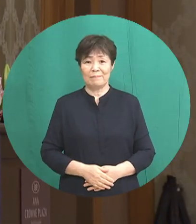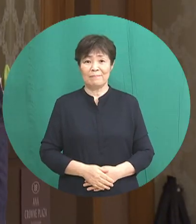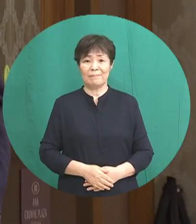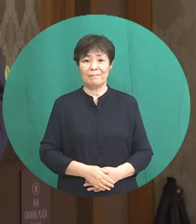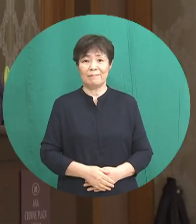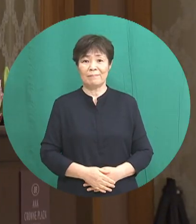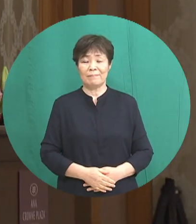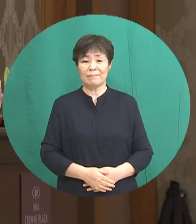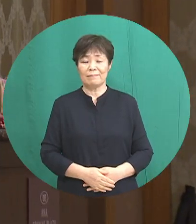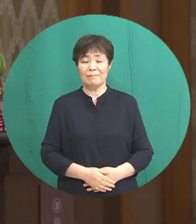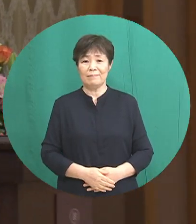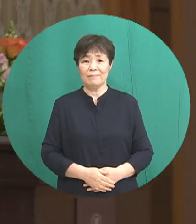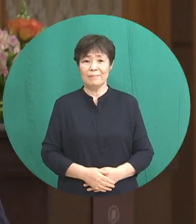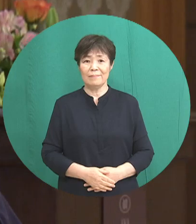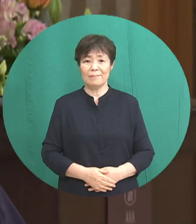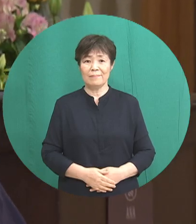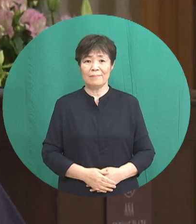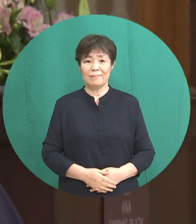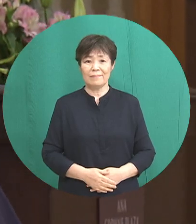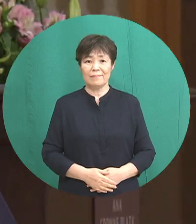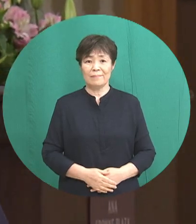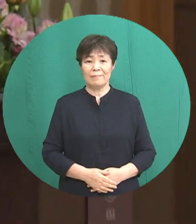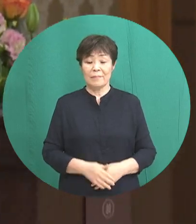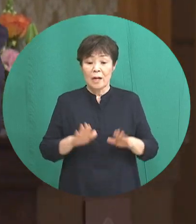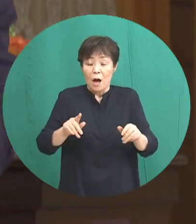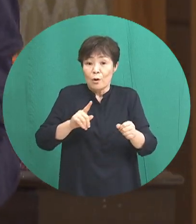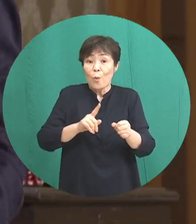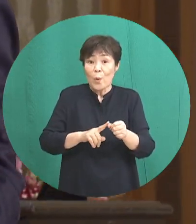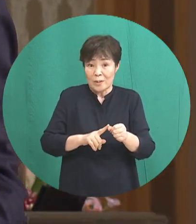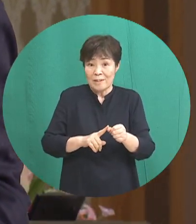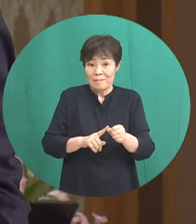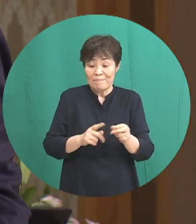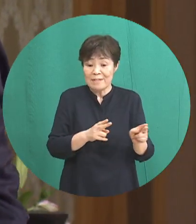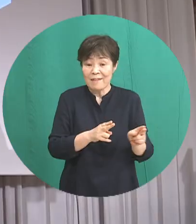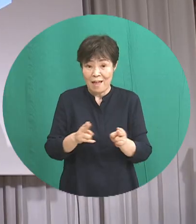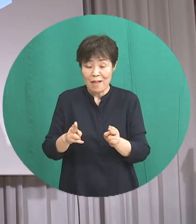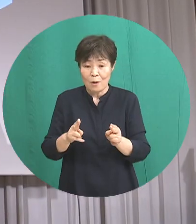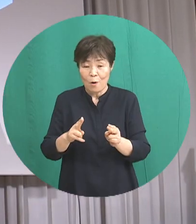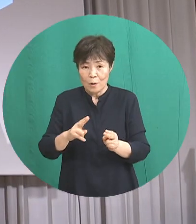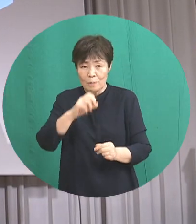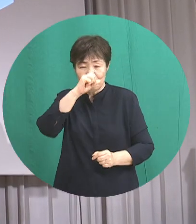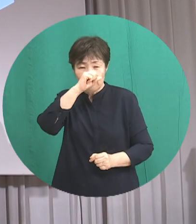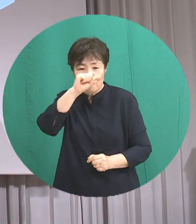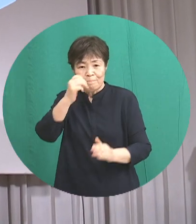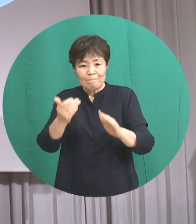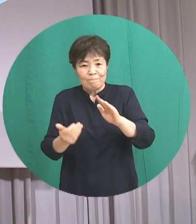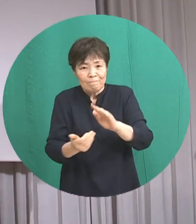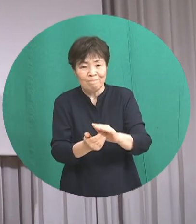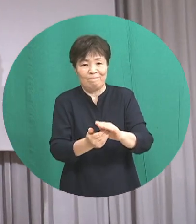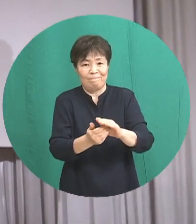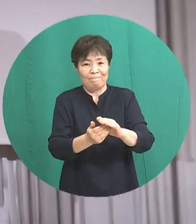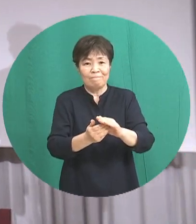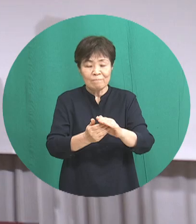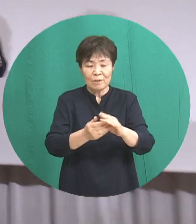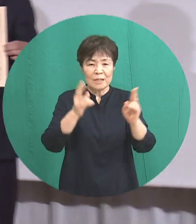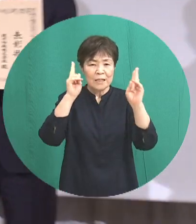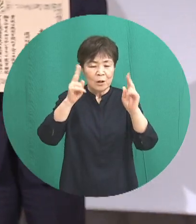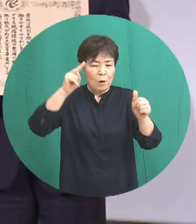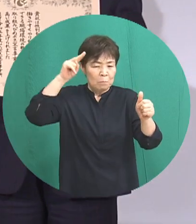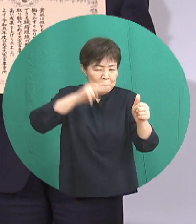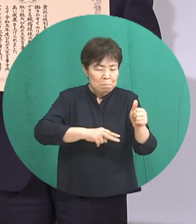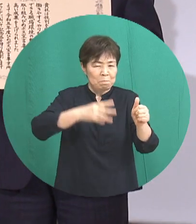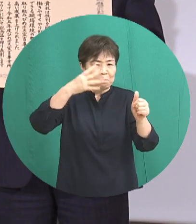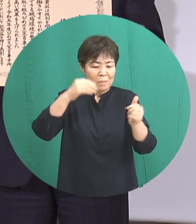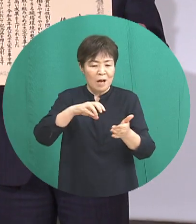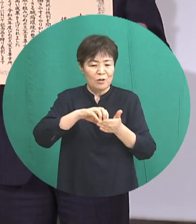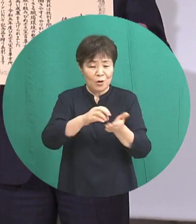ありがとうございます。 ありがとうございます。 今年、姫ボス制度の上位認証であるスーパープレミアム企業と認められ、